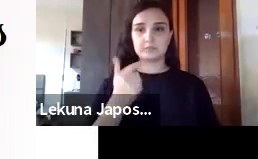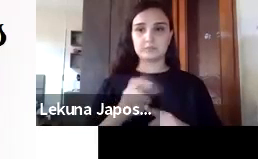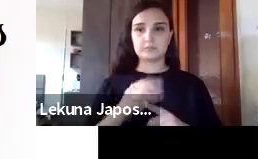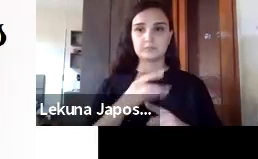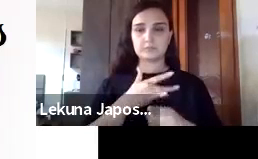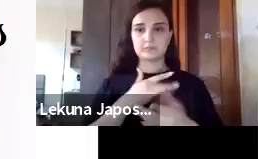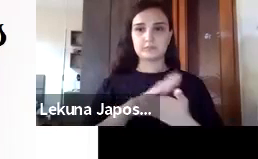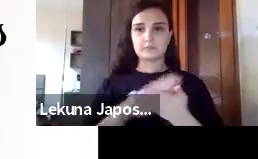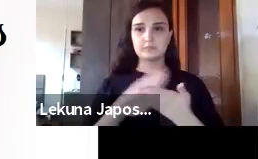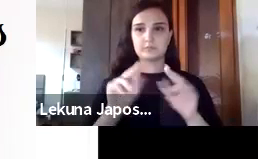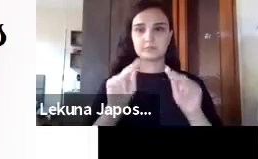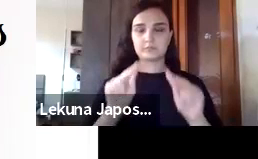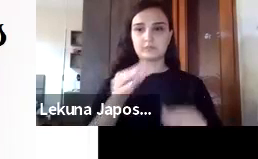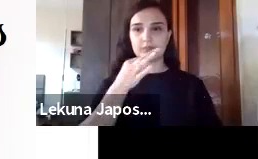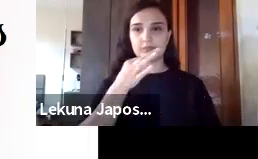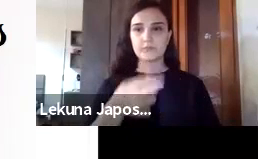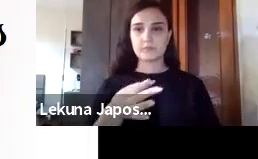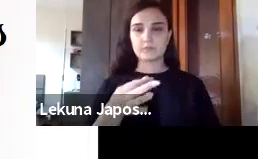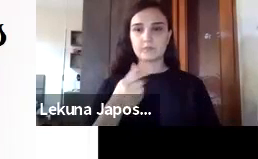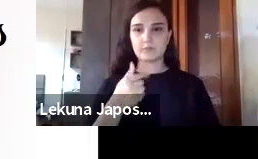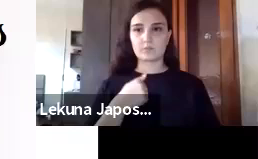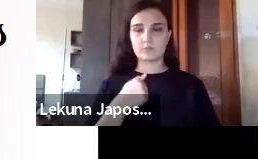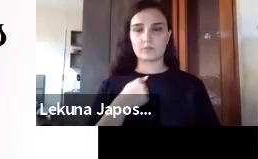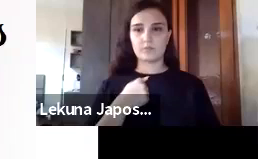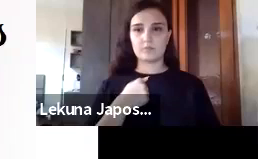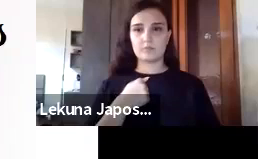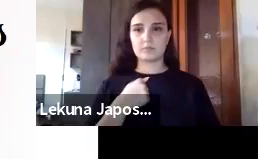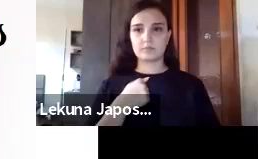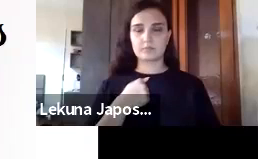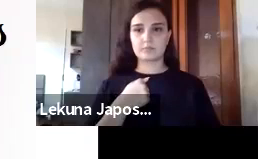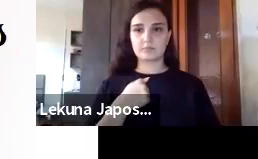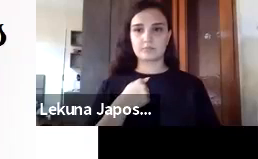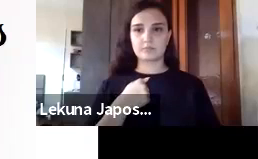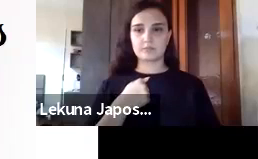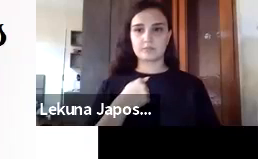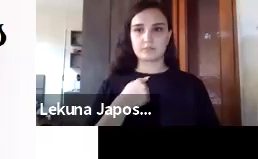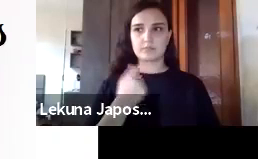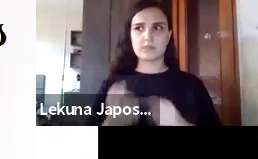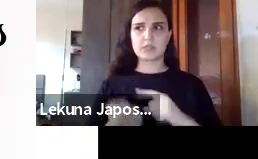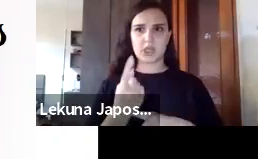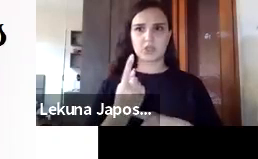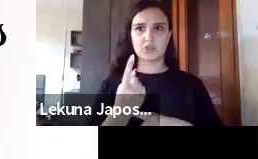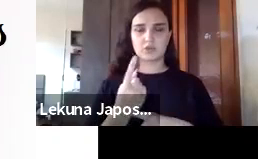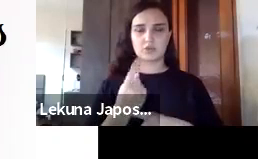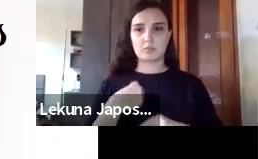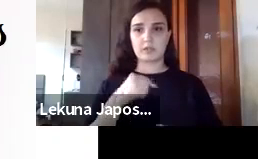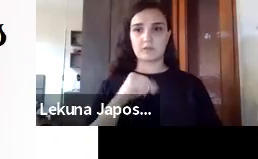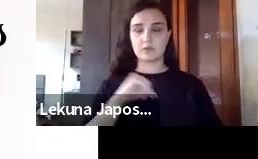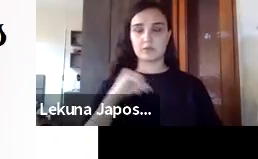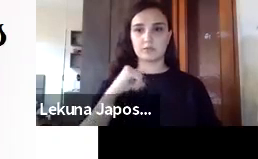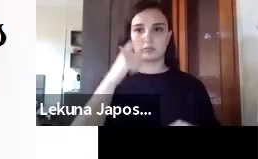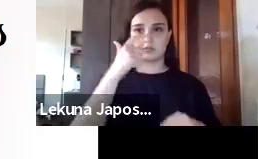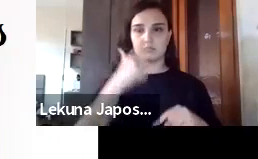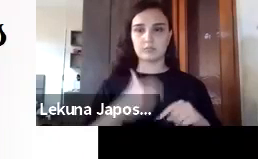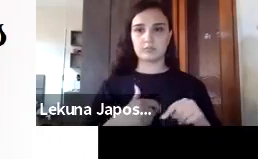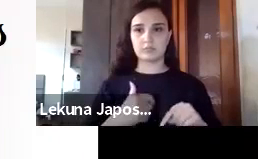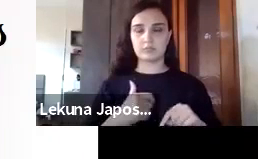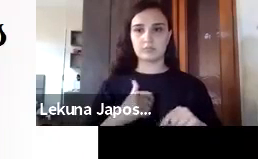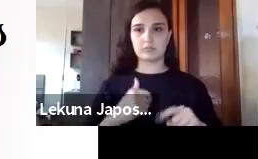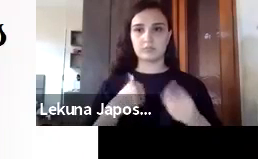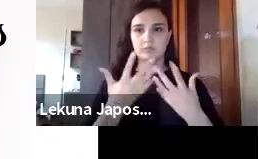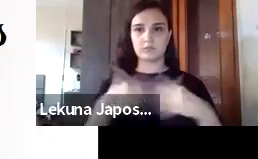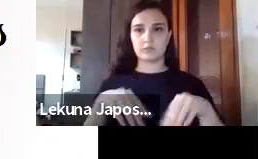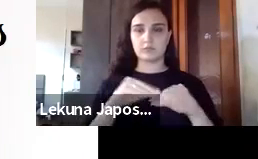გულწრფელად ვუპასუხე და რა თქვარია, აი ჩემთვისაც რაღაცნაირი ახაგანცდით აღმოჩენა იყო, რომ მე რომელსაც არც